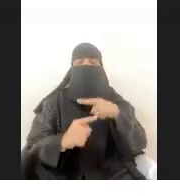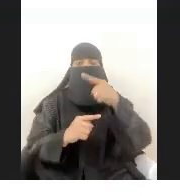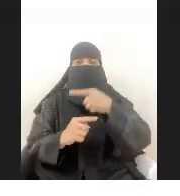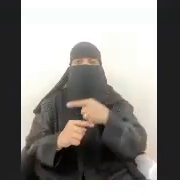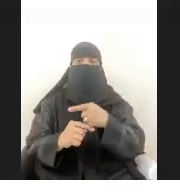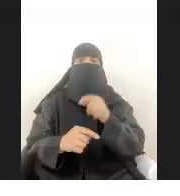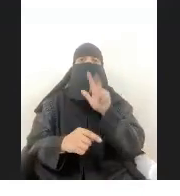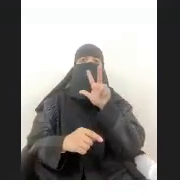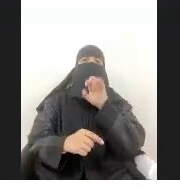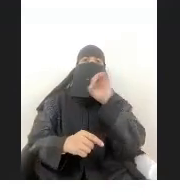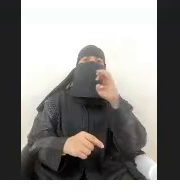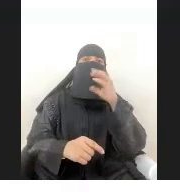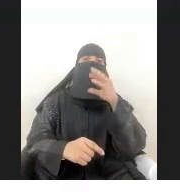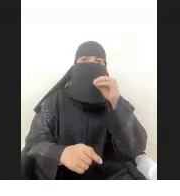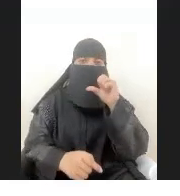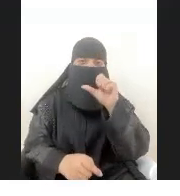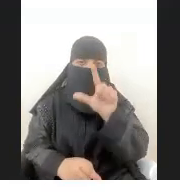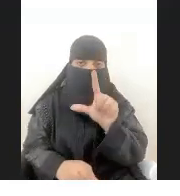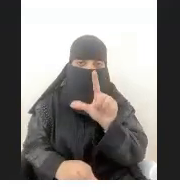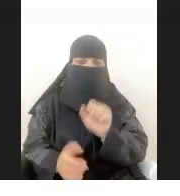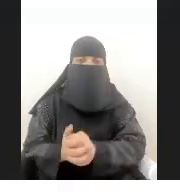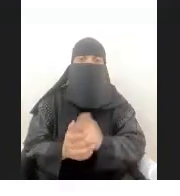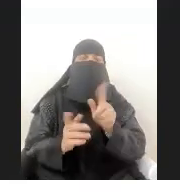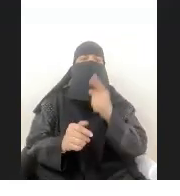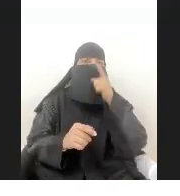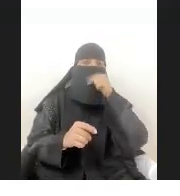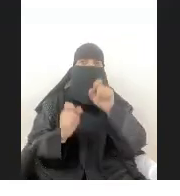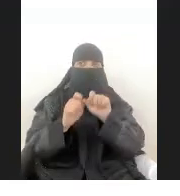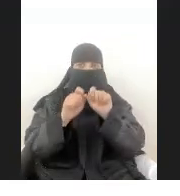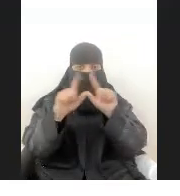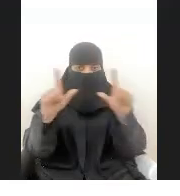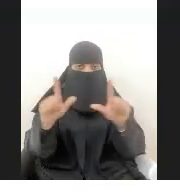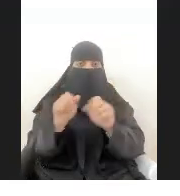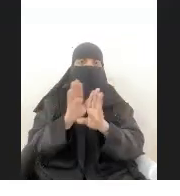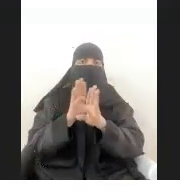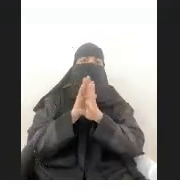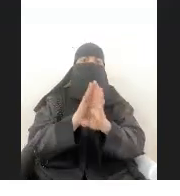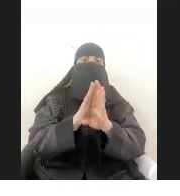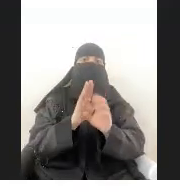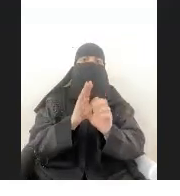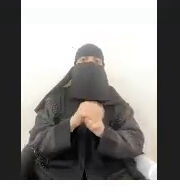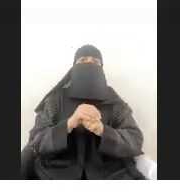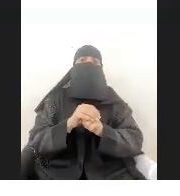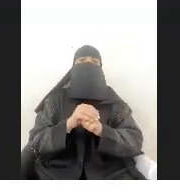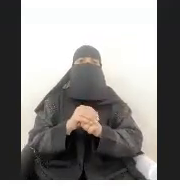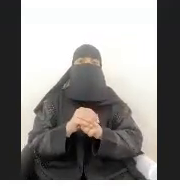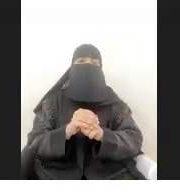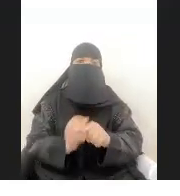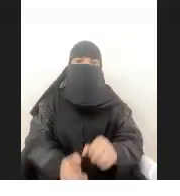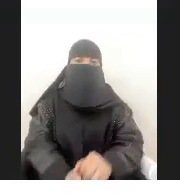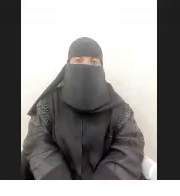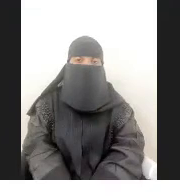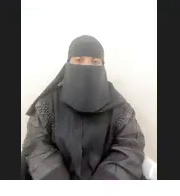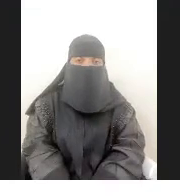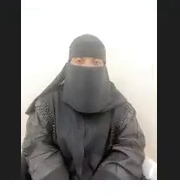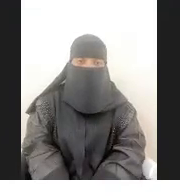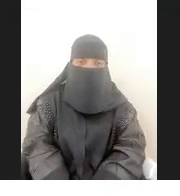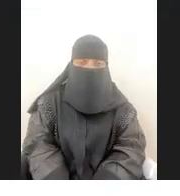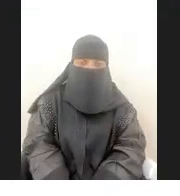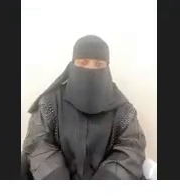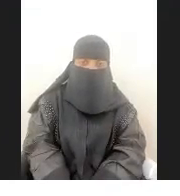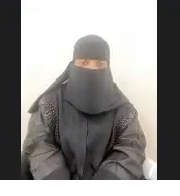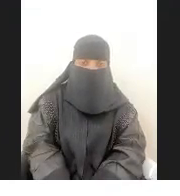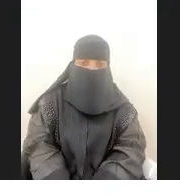العناصر التي يتعين تعلمها بوضوح تكون واضحه. تدعم اجزاء المحتوى المصغر حلزونيه التحسين وذكرناها هذه. بحيث